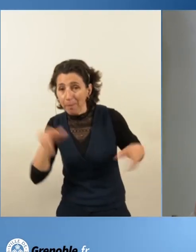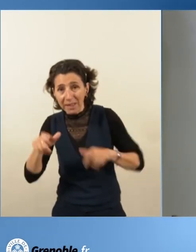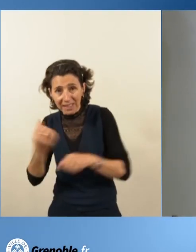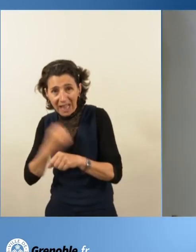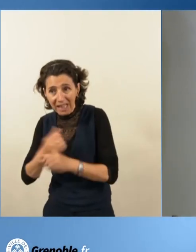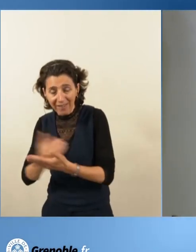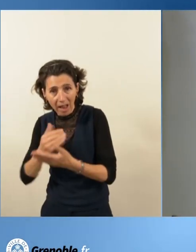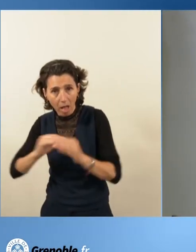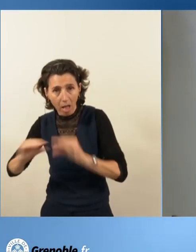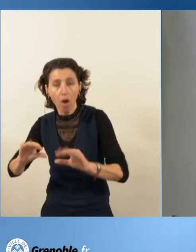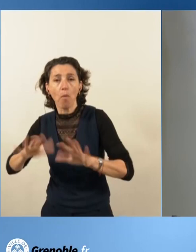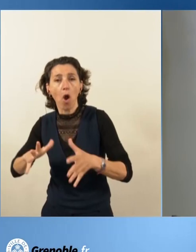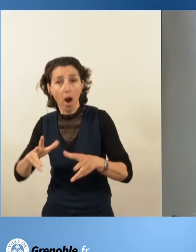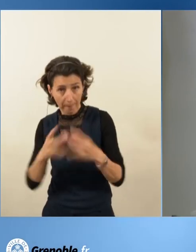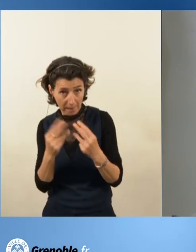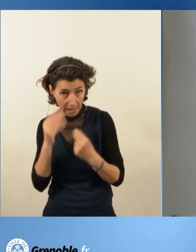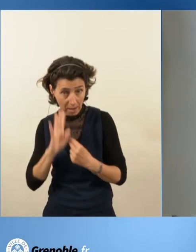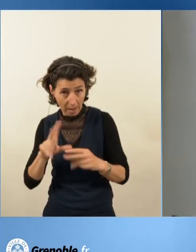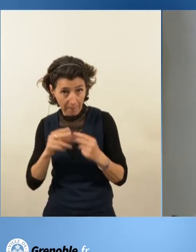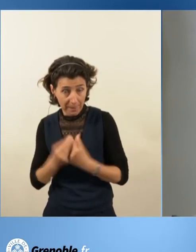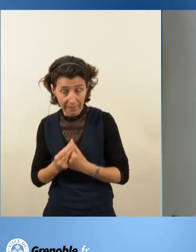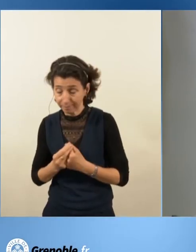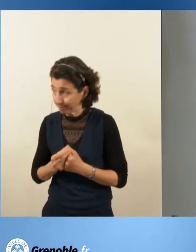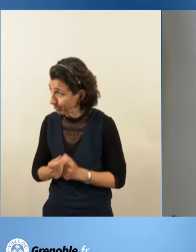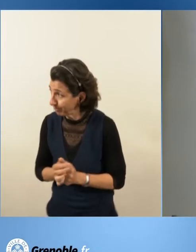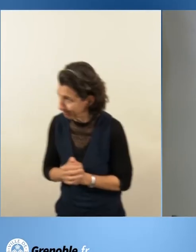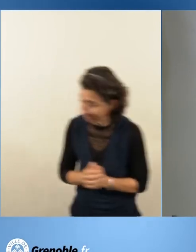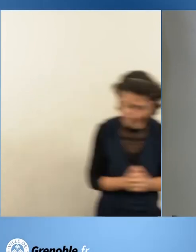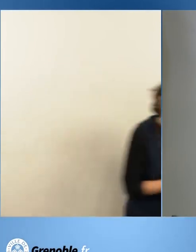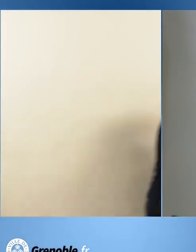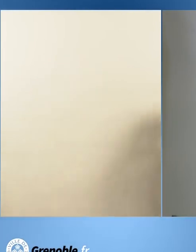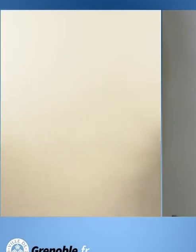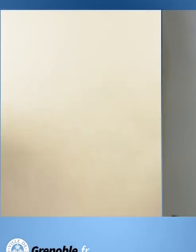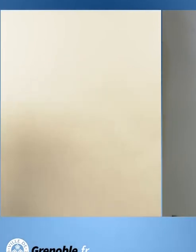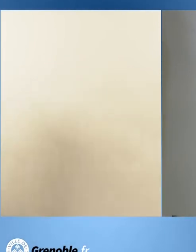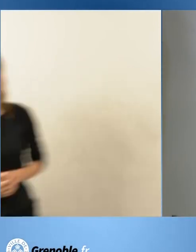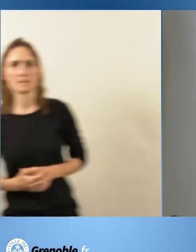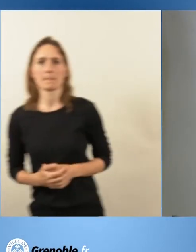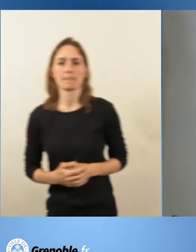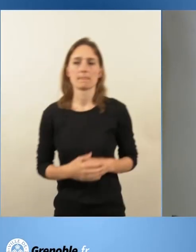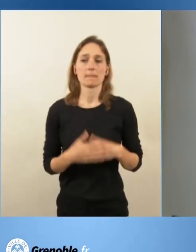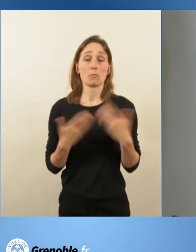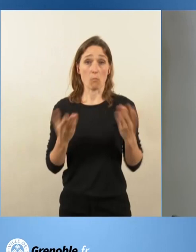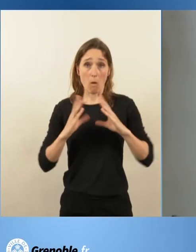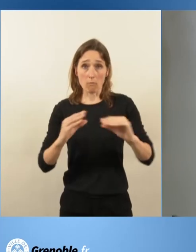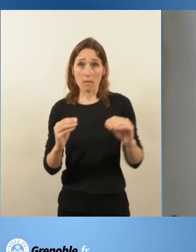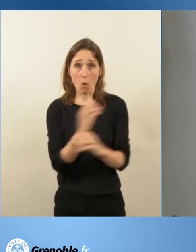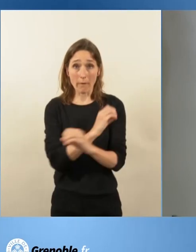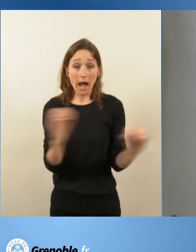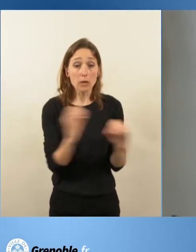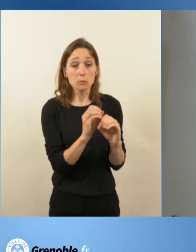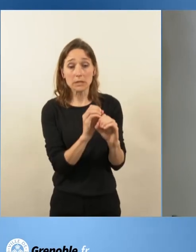vous m'expliquez parce qu'il y a un principe de réalité la gratuité ça se paye d'une manière ou d'une autre